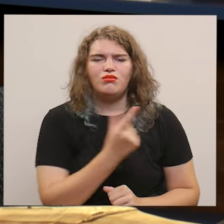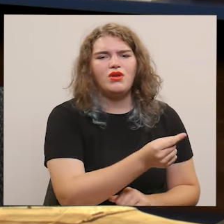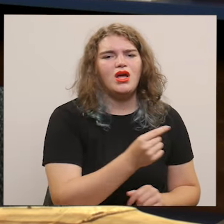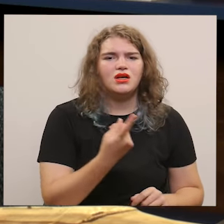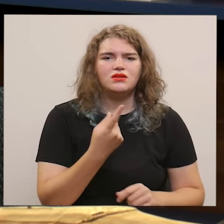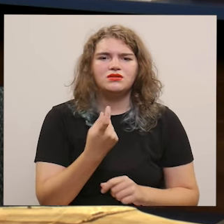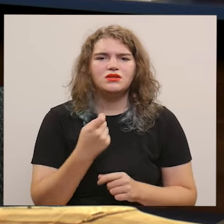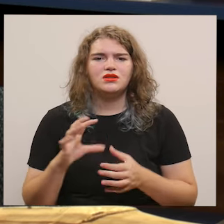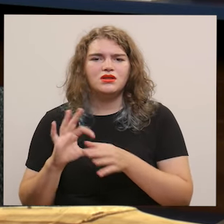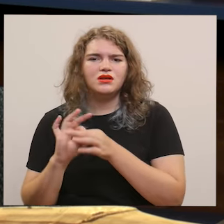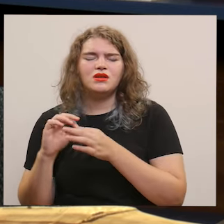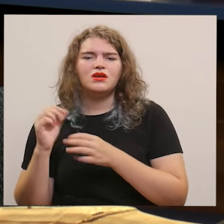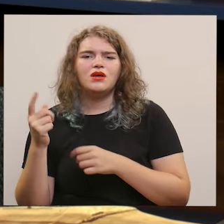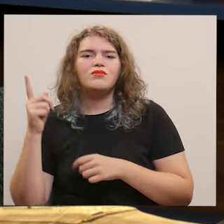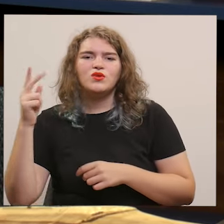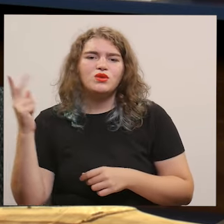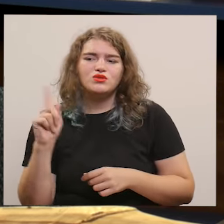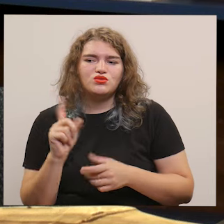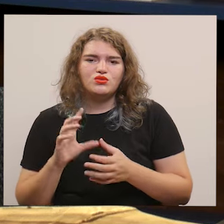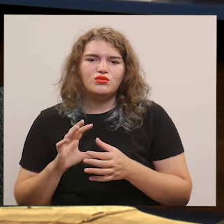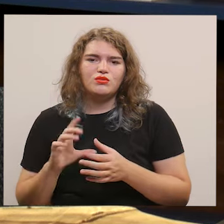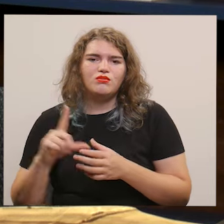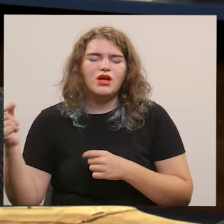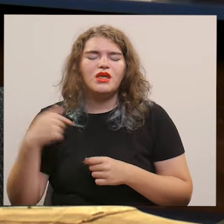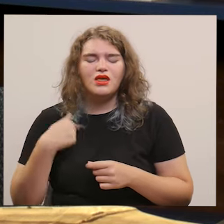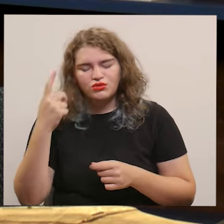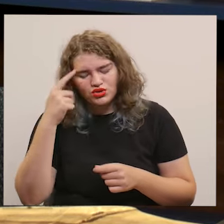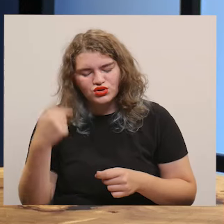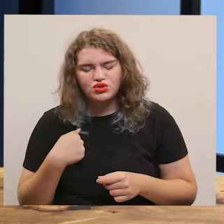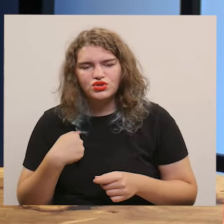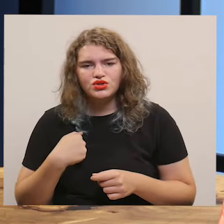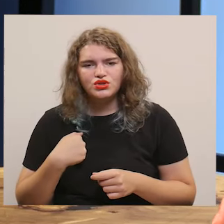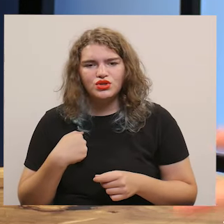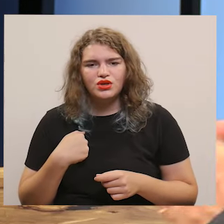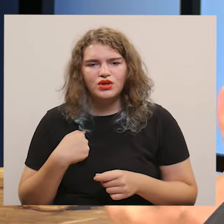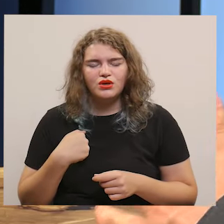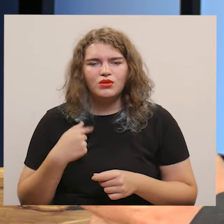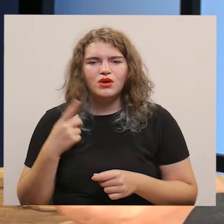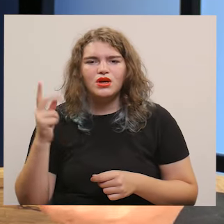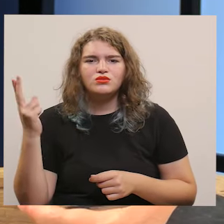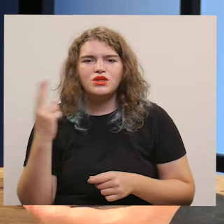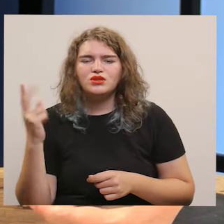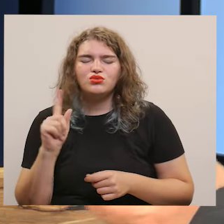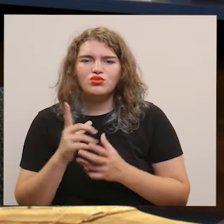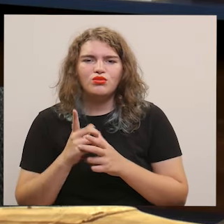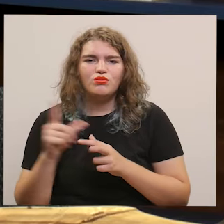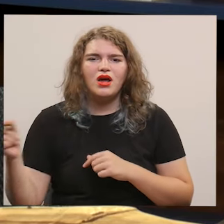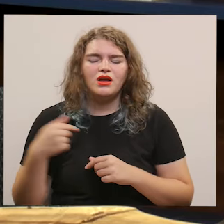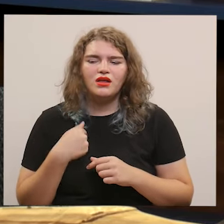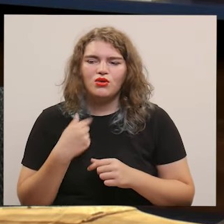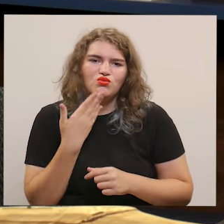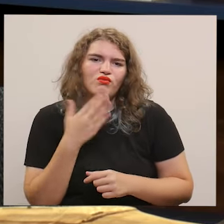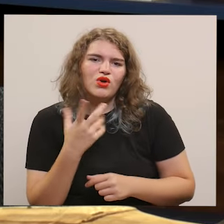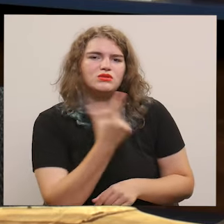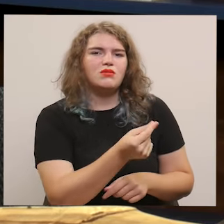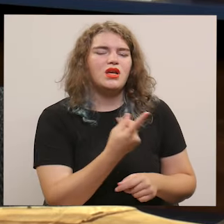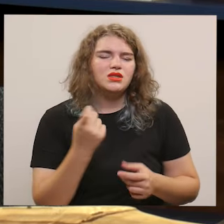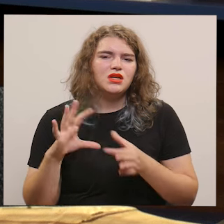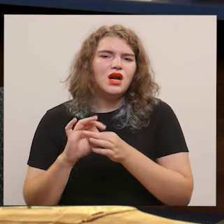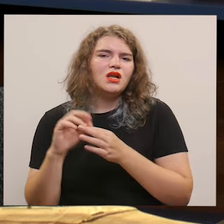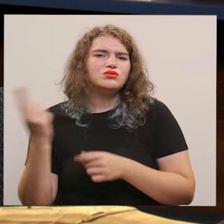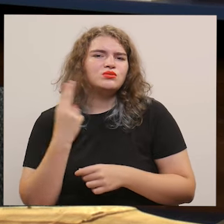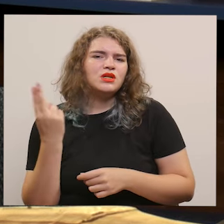și mai ales el nu va pleca niciodată. Eu n-am să plec pentru că știu că el nu pleacă. Și doar, da, și doar pe baza